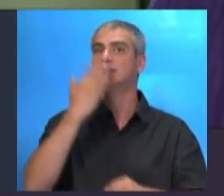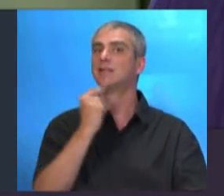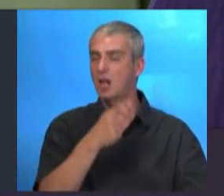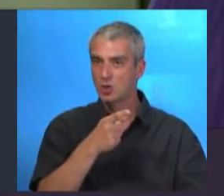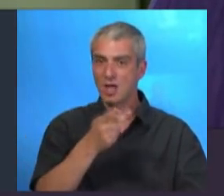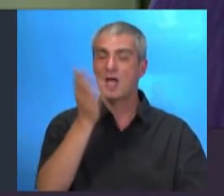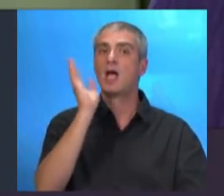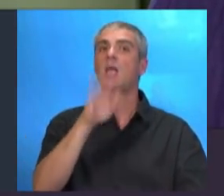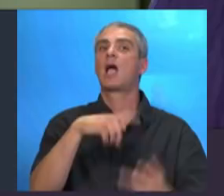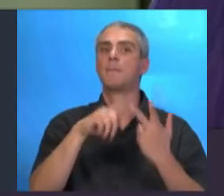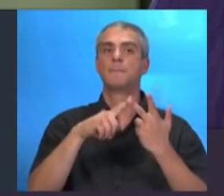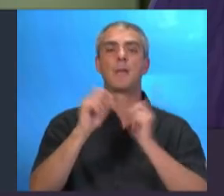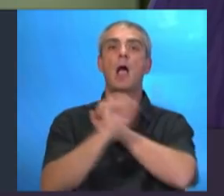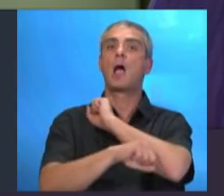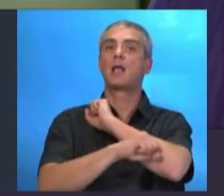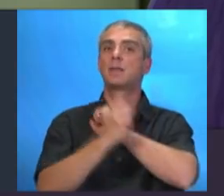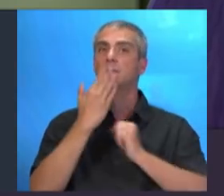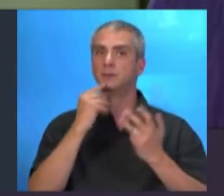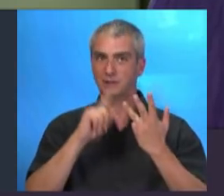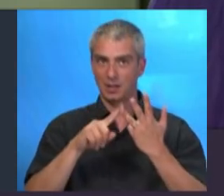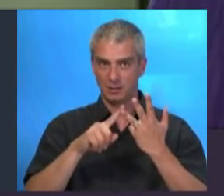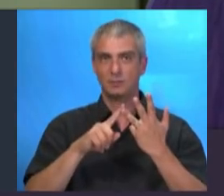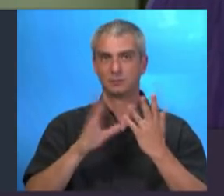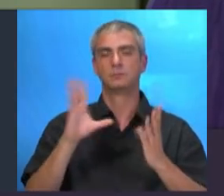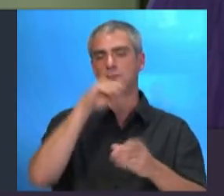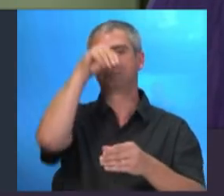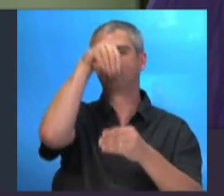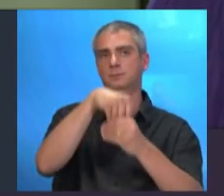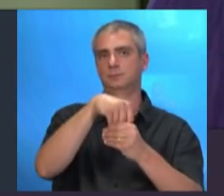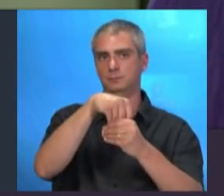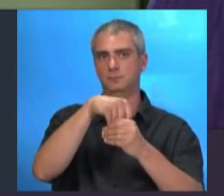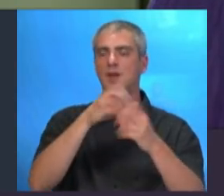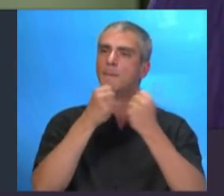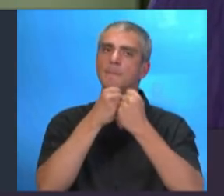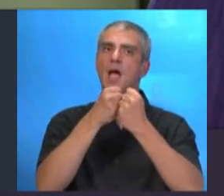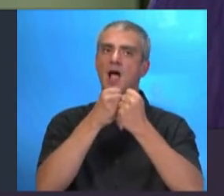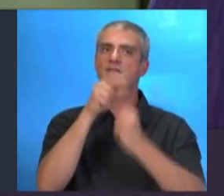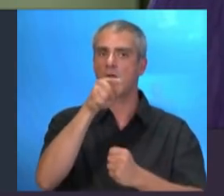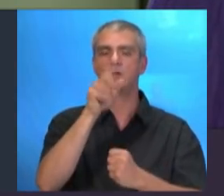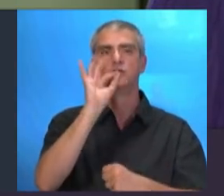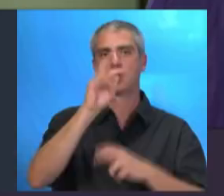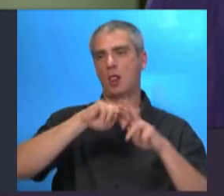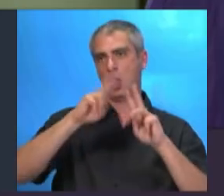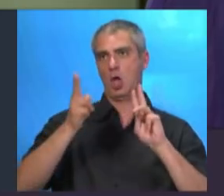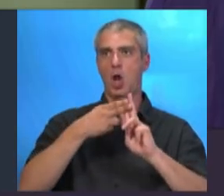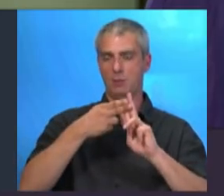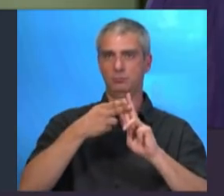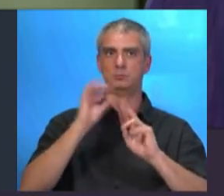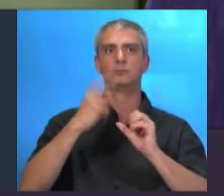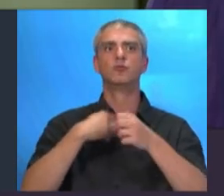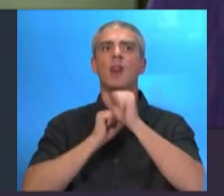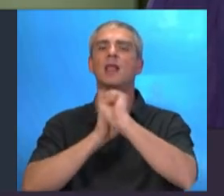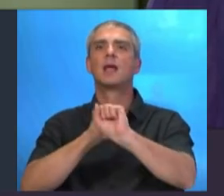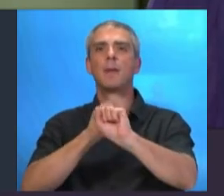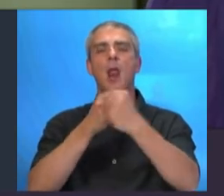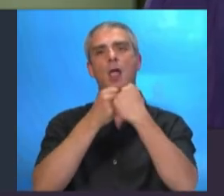ישראליות, גם האקדמיה בישראל לוקחות חלק במאבק הזה של העולם להתגבר על